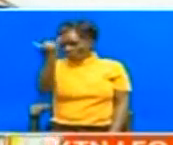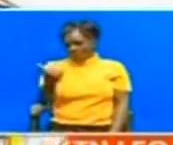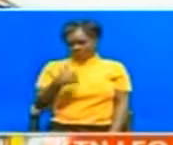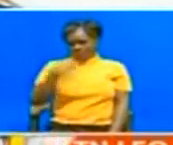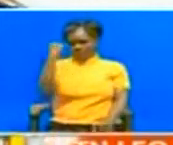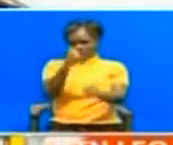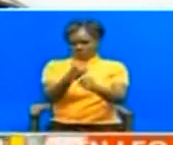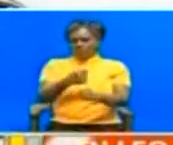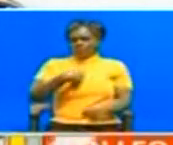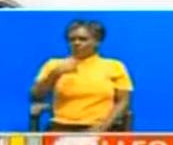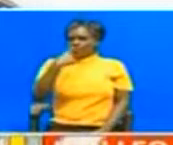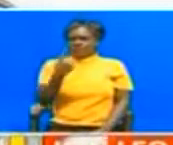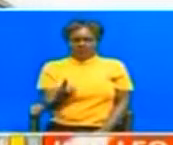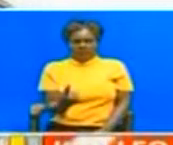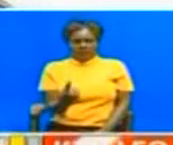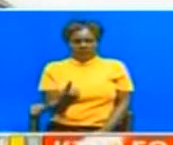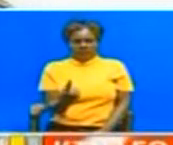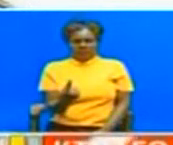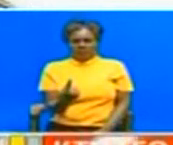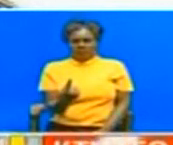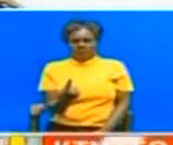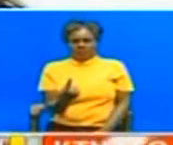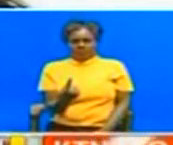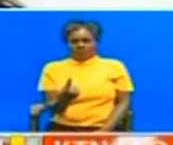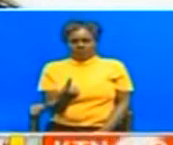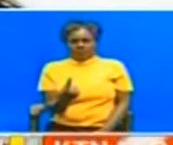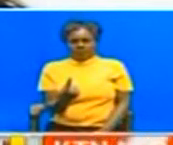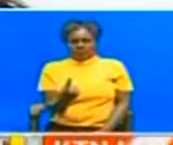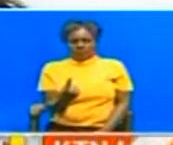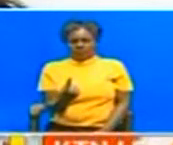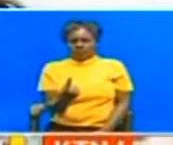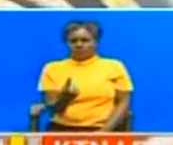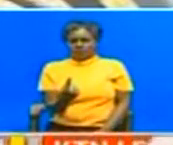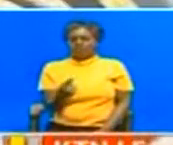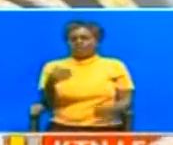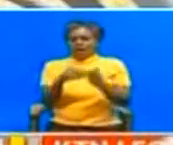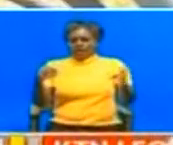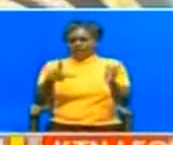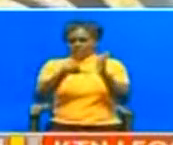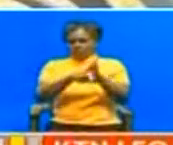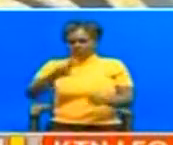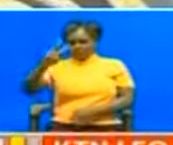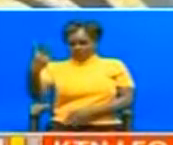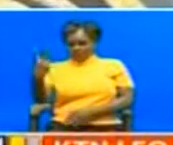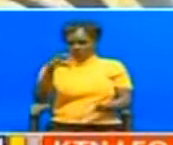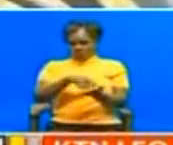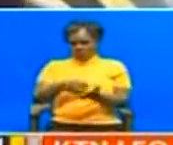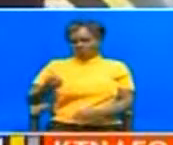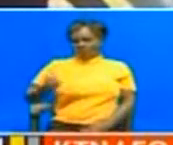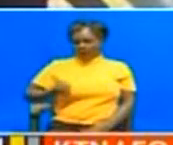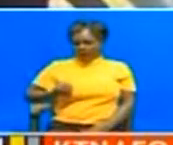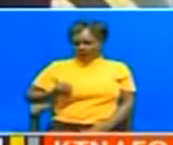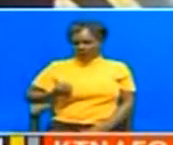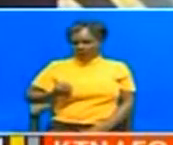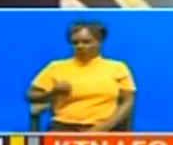hivyo. Nikamwambia hiyo haipaswi, hilo ni jambo ambaye ni kinyume. Katika kisa cha pili, msichana huyo